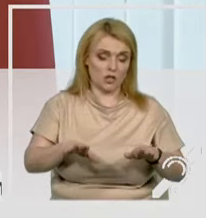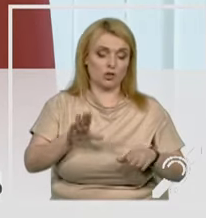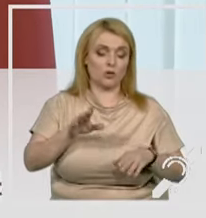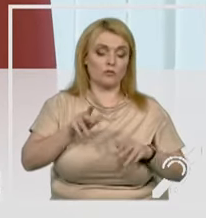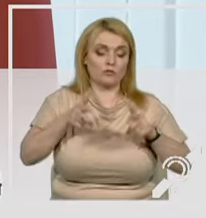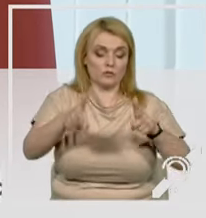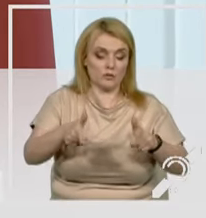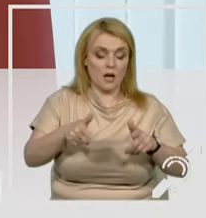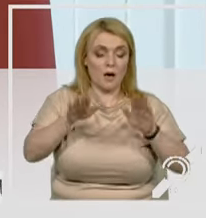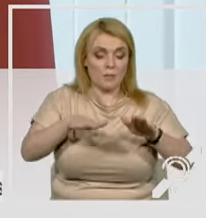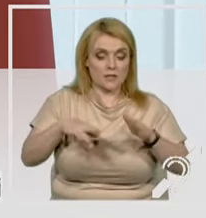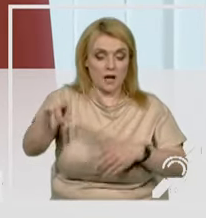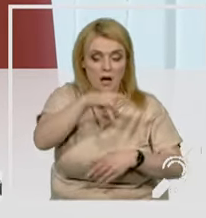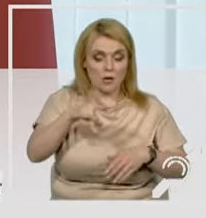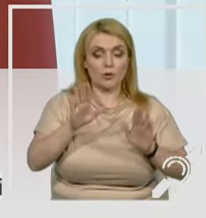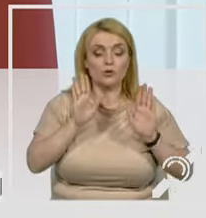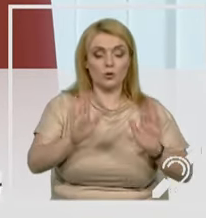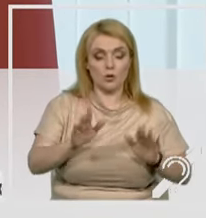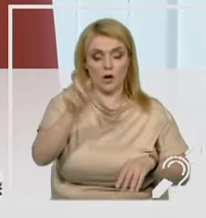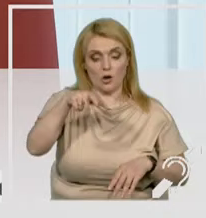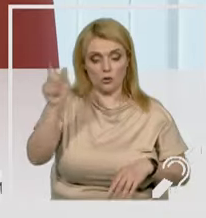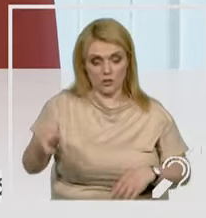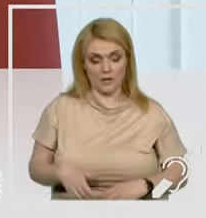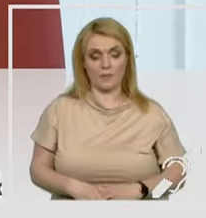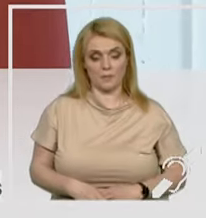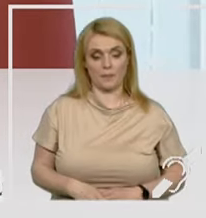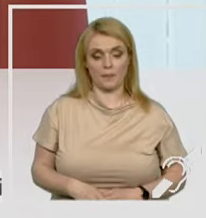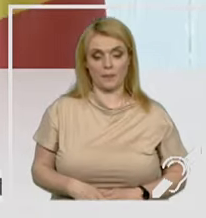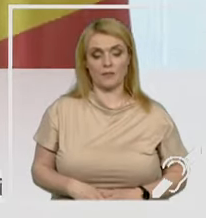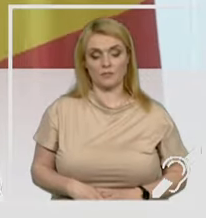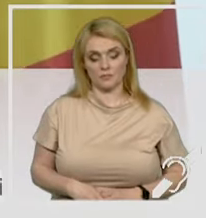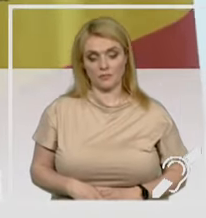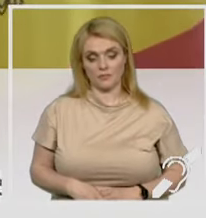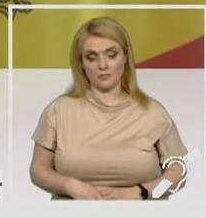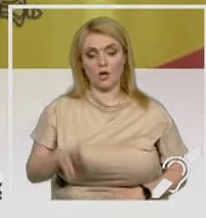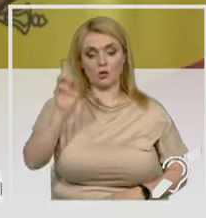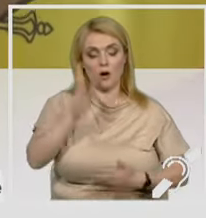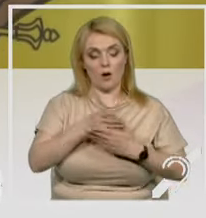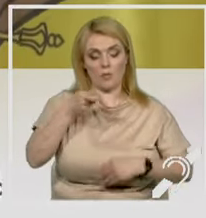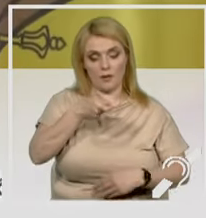patruli mixte cu colegii din Ucraina, cât și colegii din România, pentru